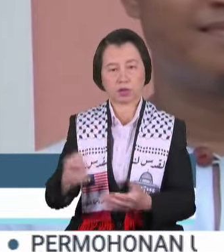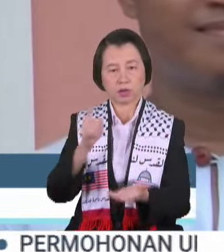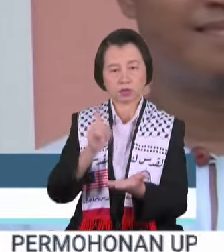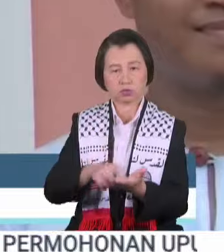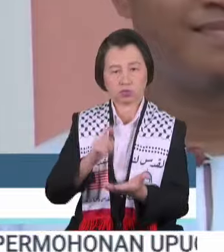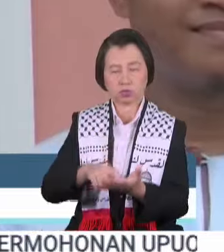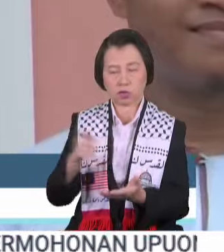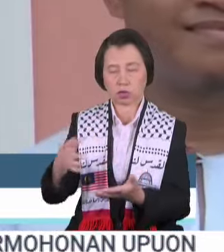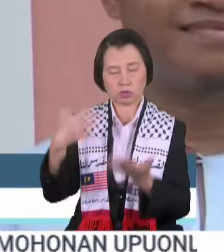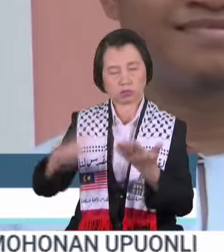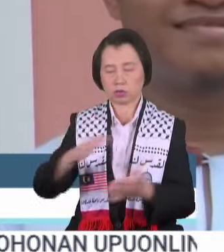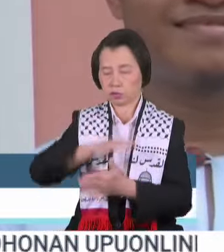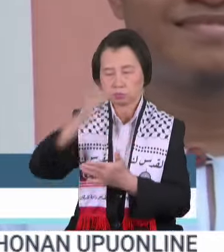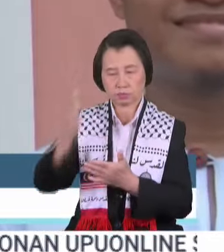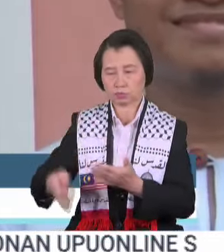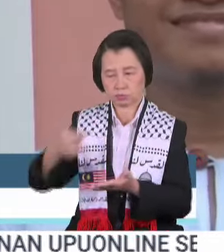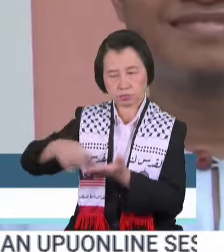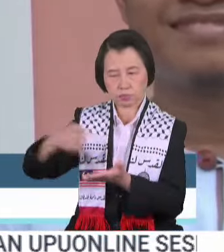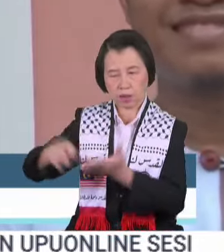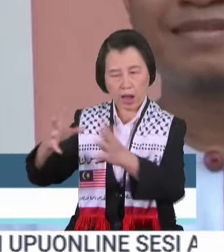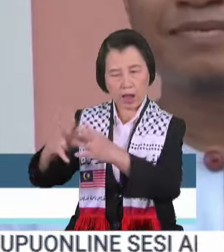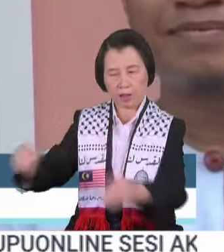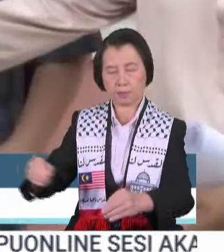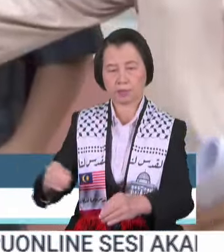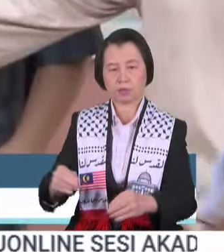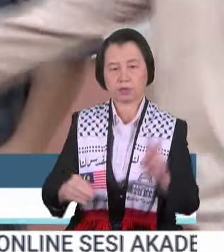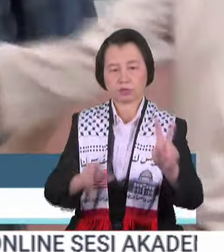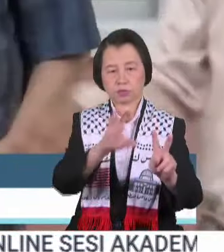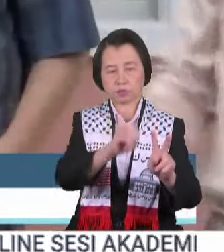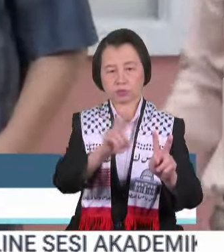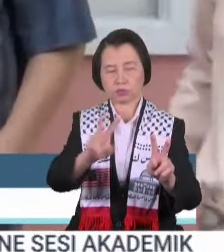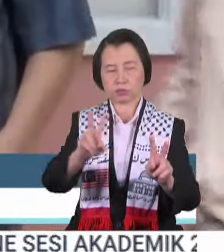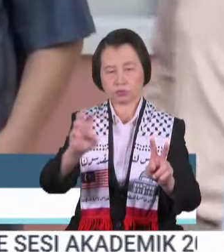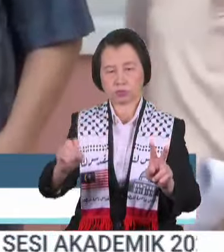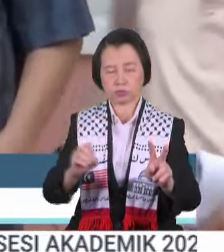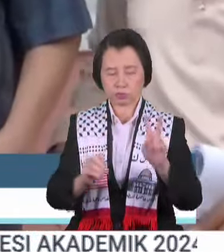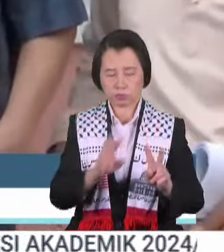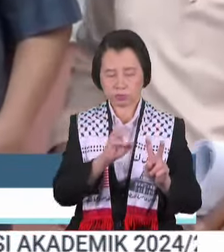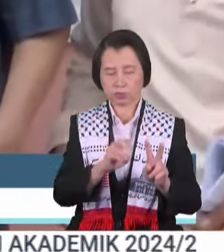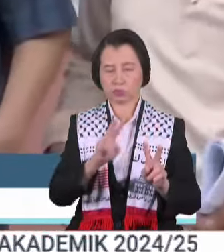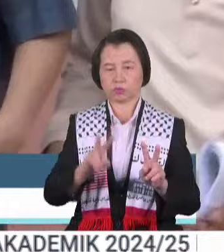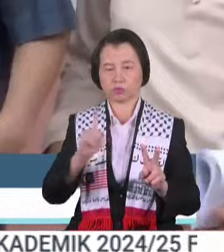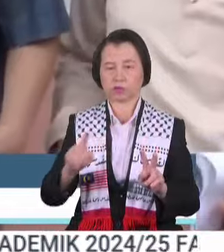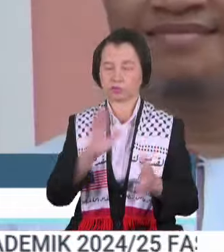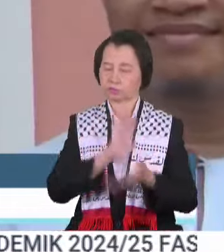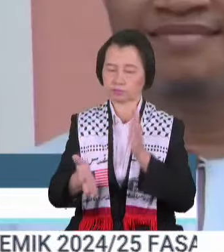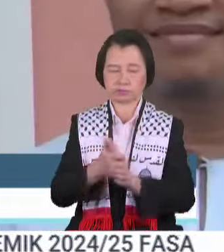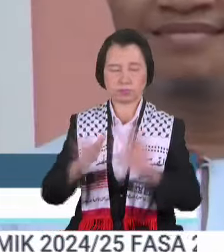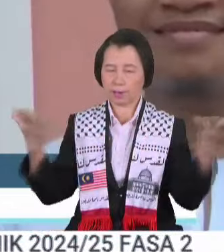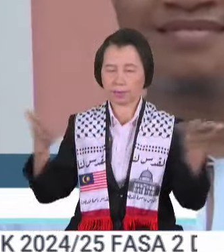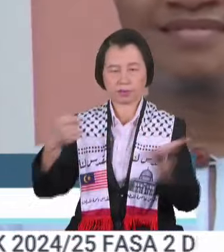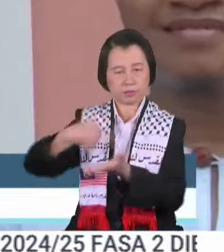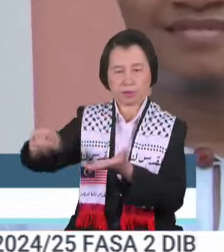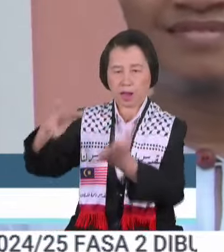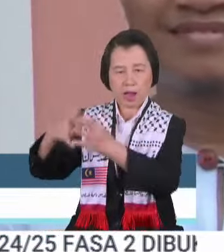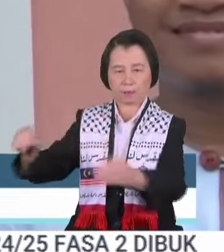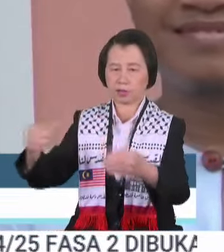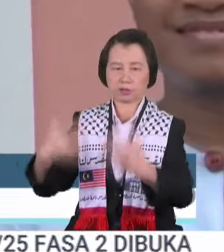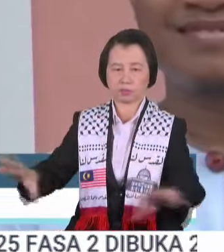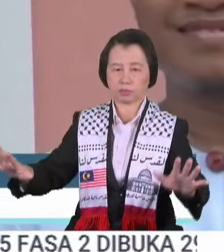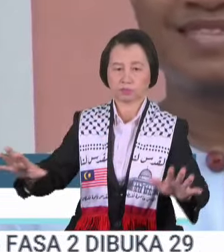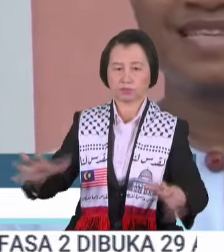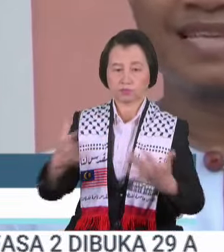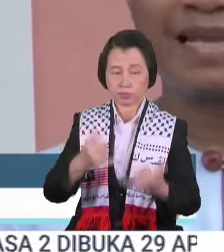tunggakan ini telah diselesaikan pada 2020 dan 2021. Dan kita sekarang